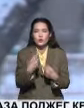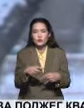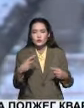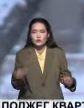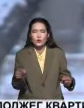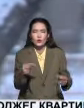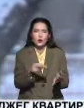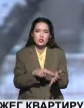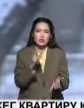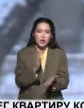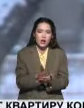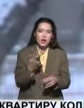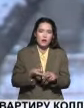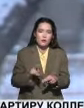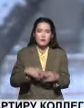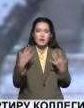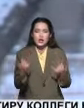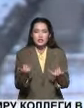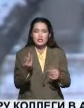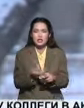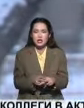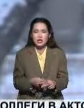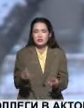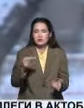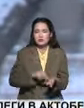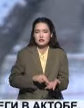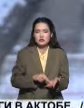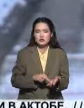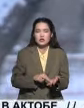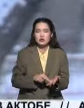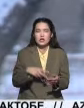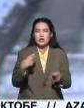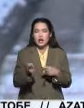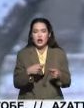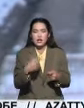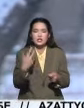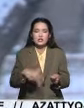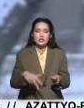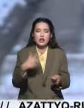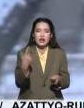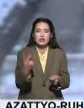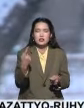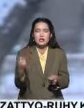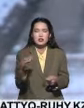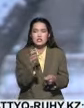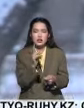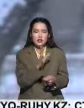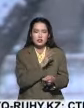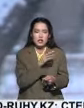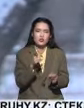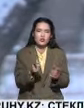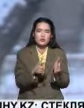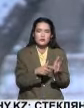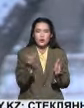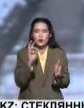финансовые инструменты. Поэтому сейчас и золото, вот сейчас один унция, да, 31,1 грамм, стал 2700